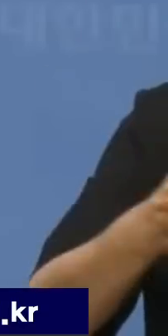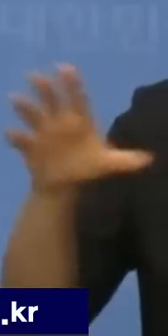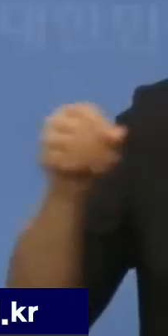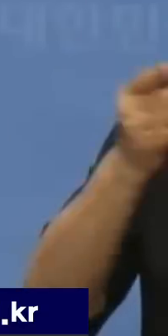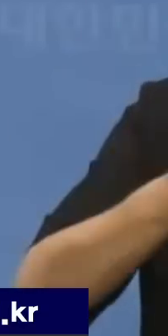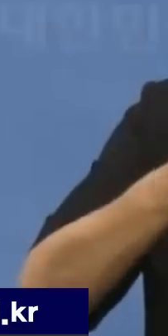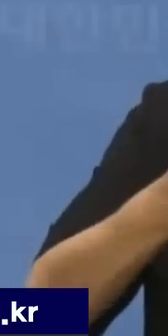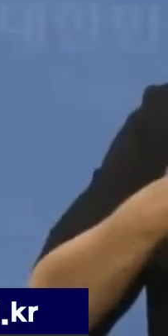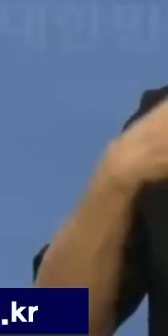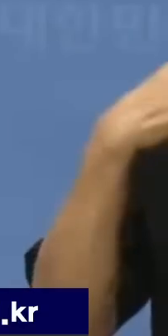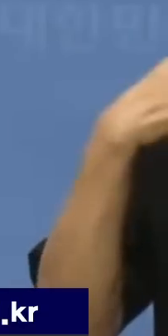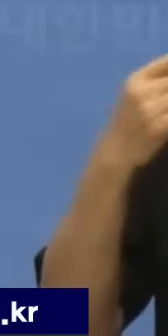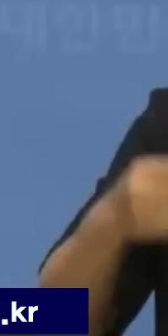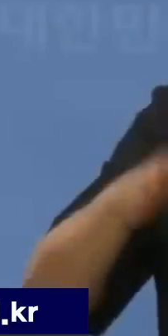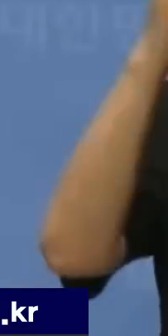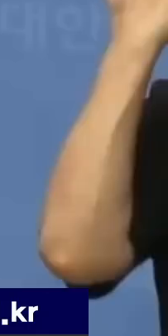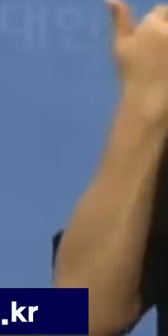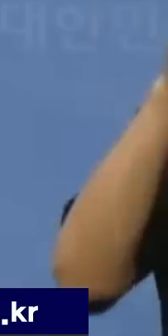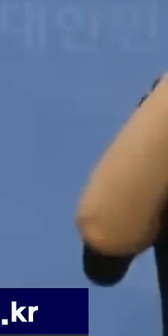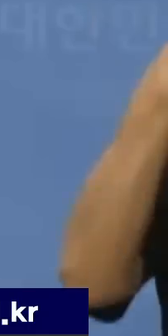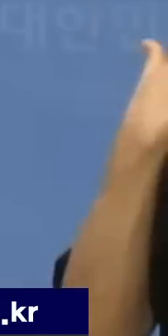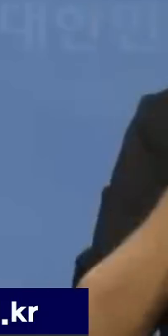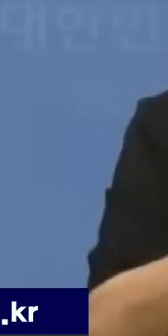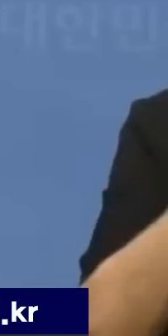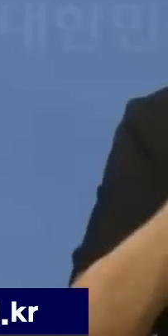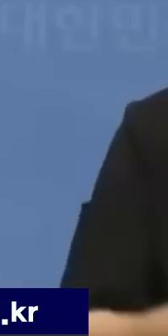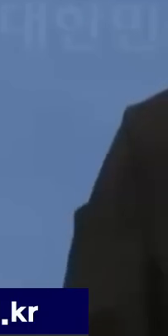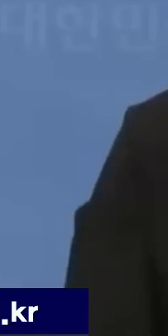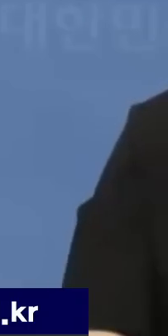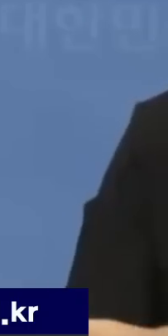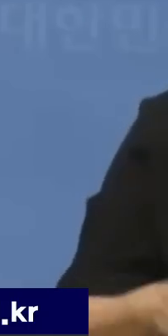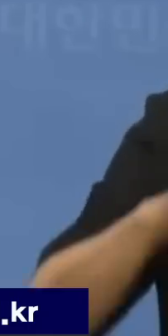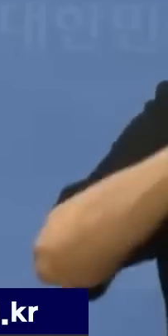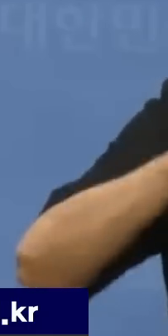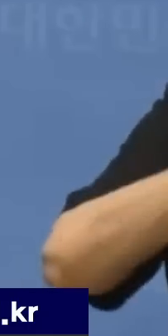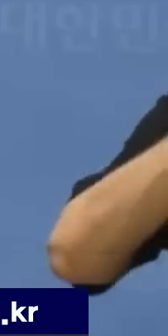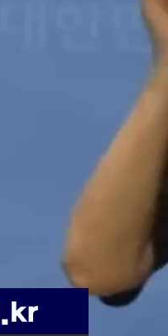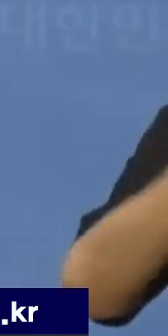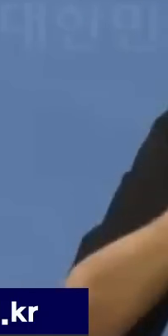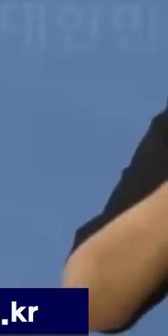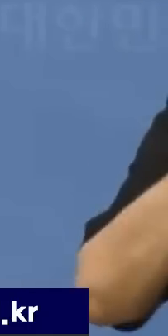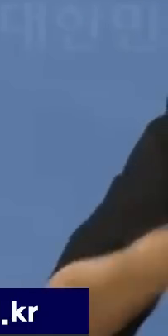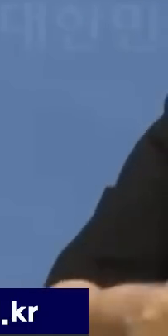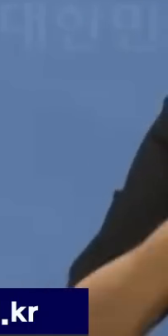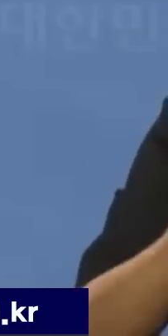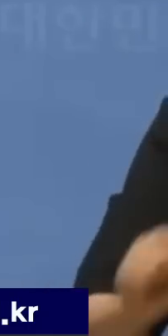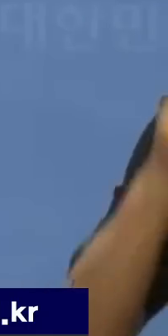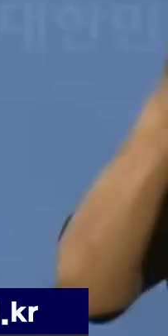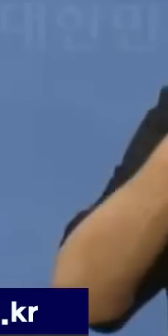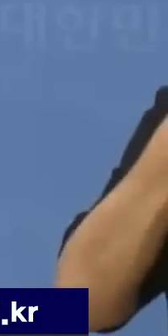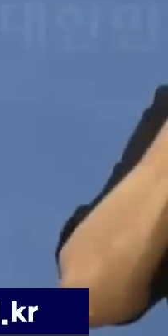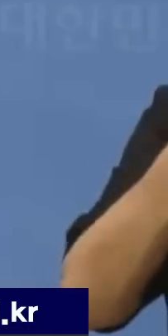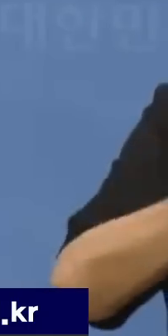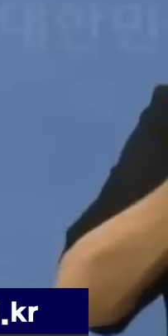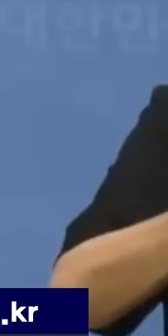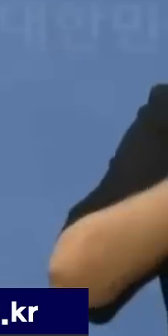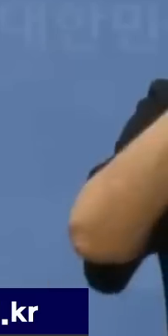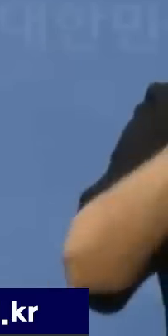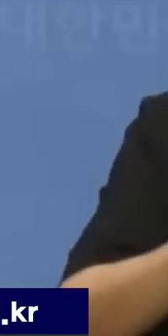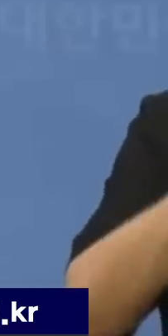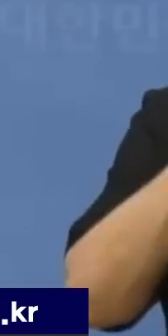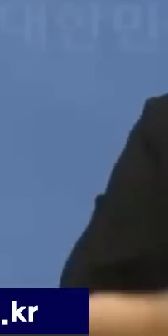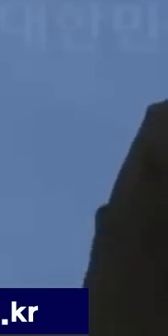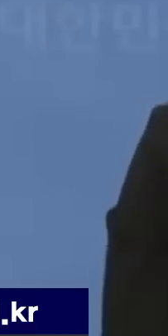총리인데도 여전히 전정부탑만 하고 있습니다 탈원전 정책이 한전적자 원인이라는 가짜 뉴스도 단골